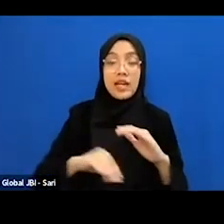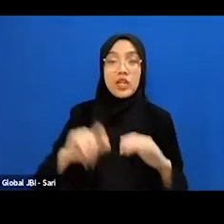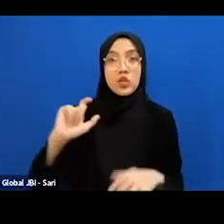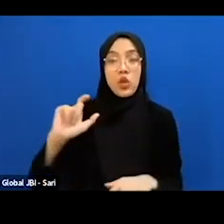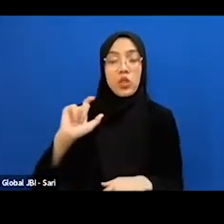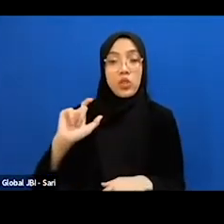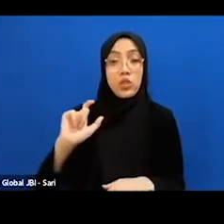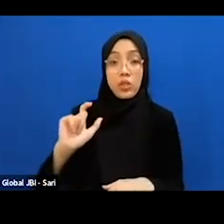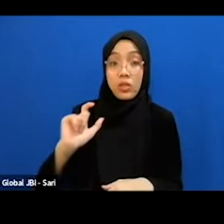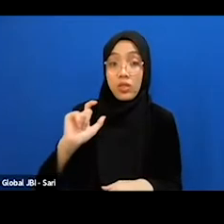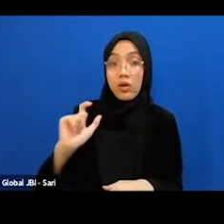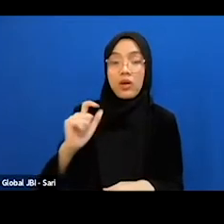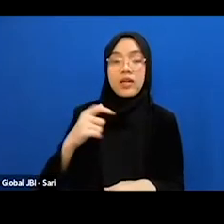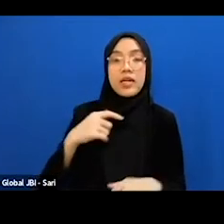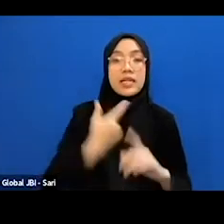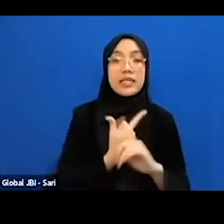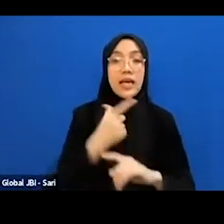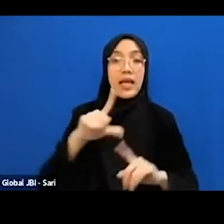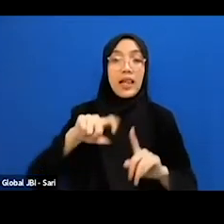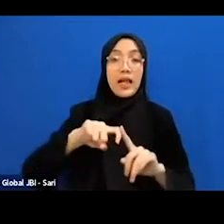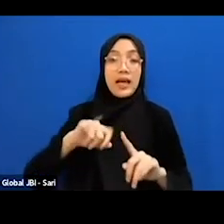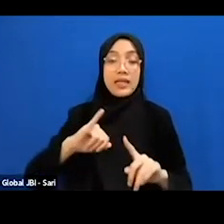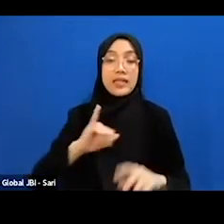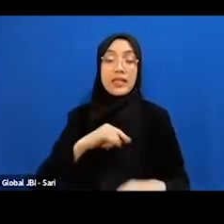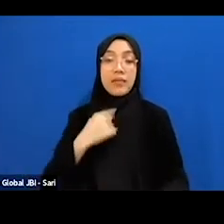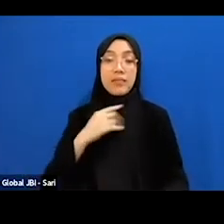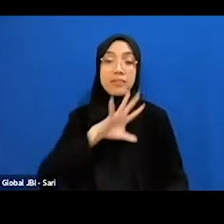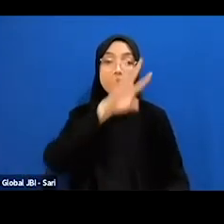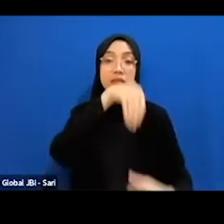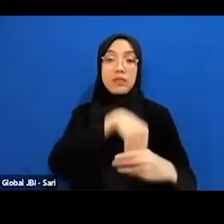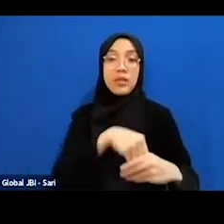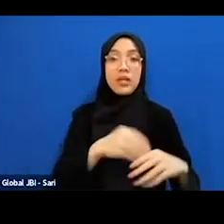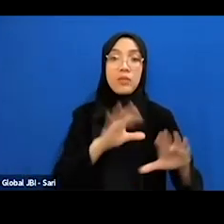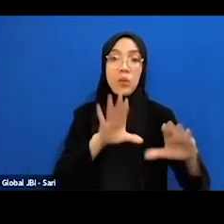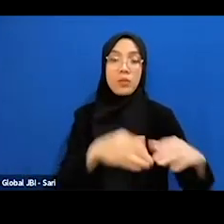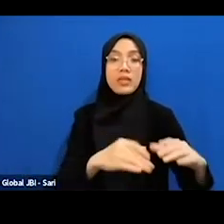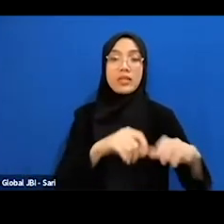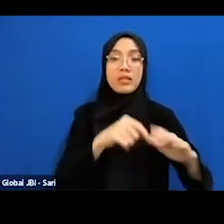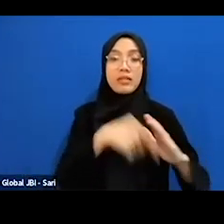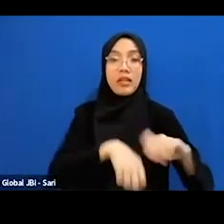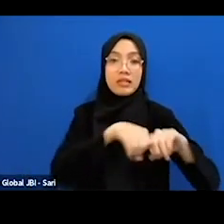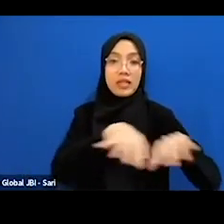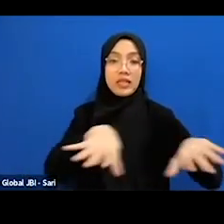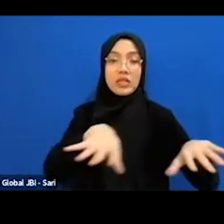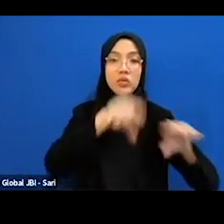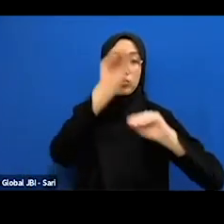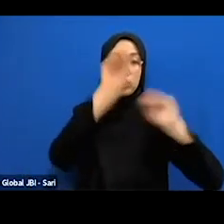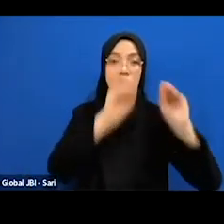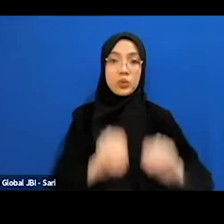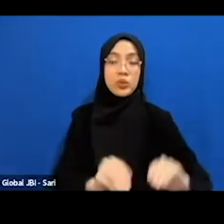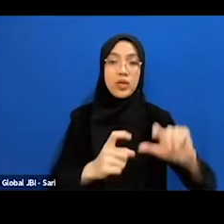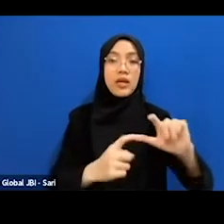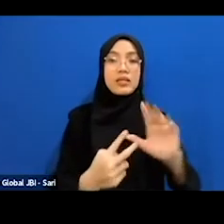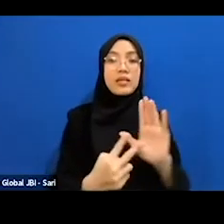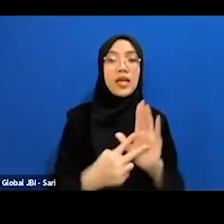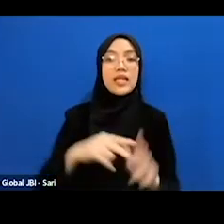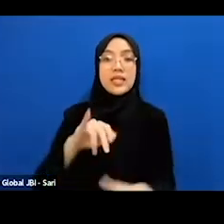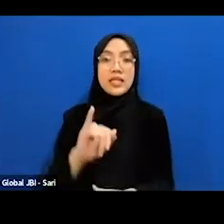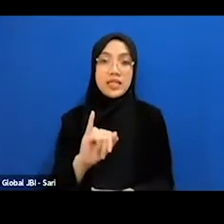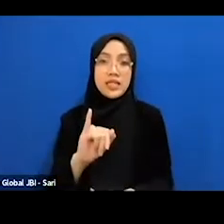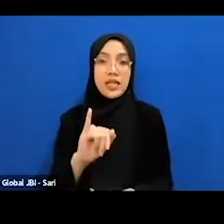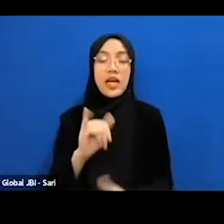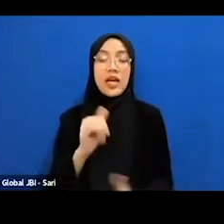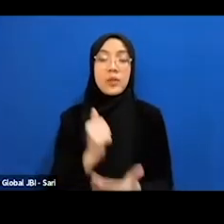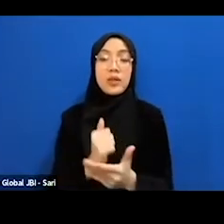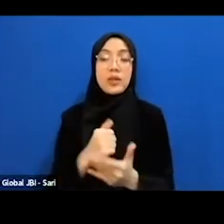contoh misalnya ke YLKI selalu dilibatkan dalam komite teknis penyusunan exhibition di